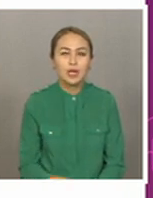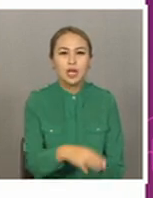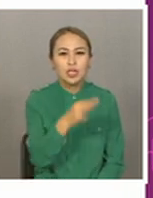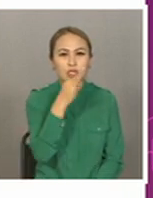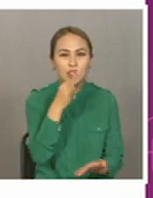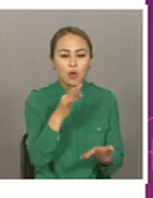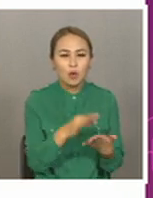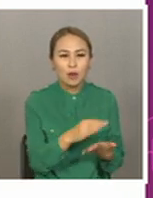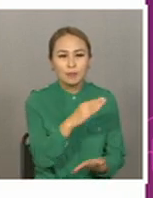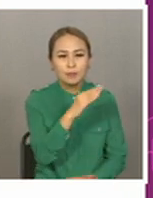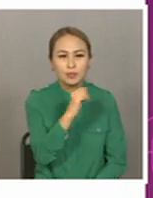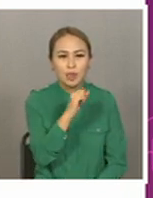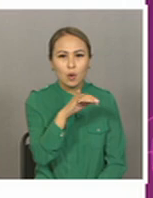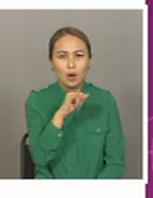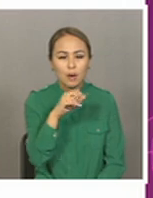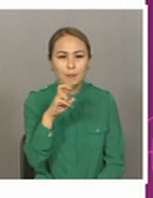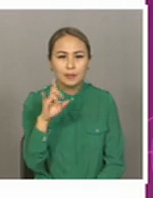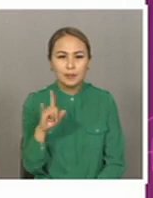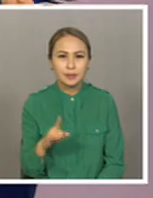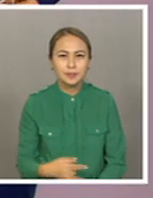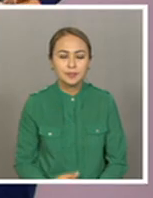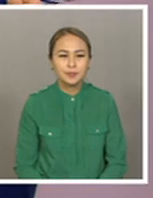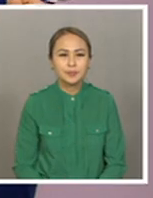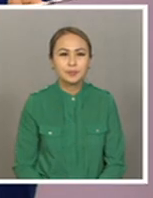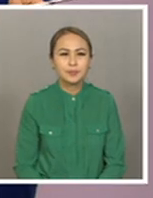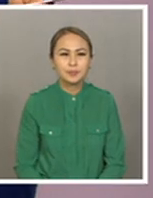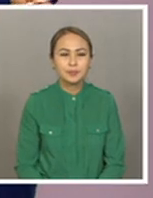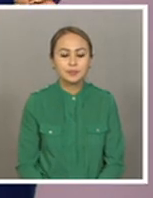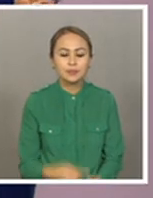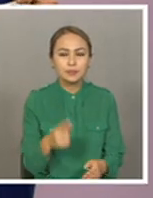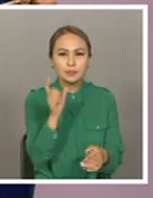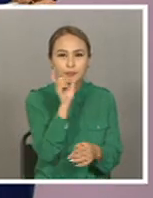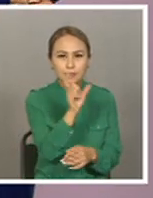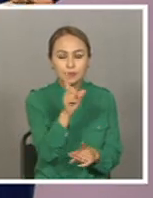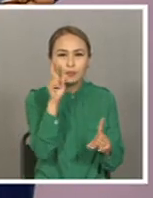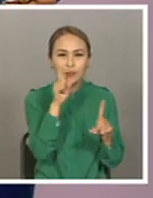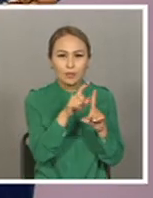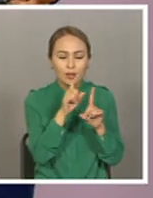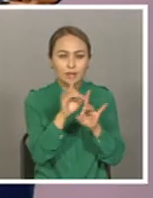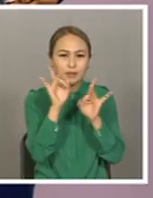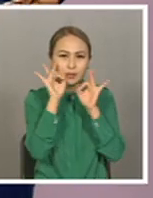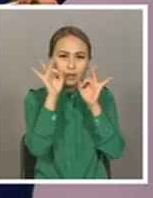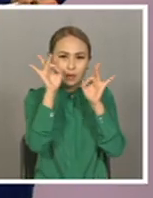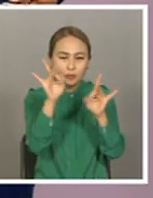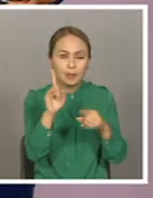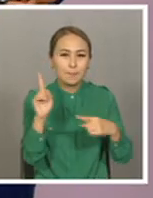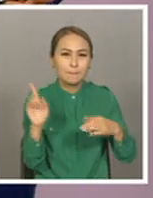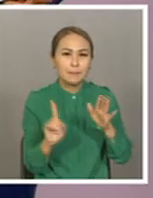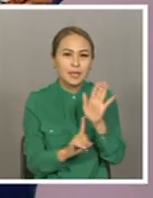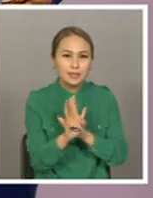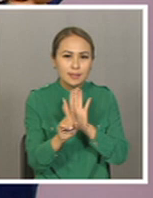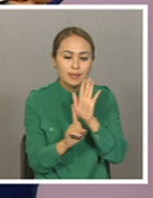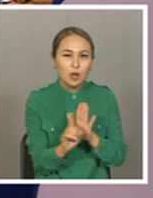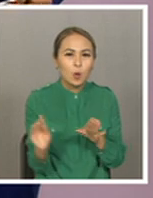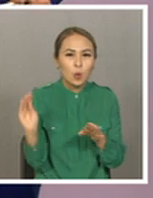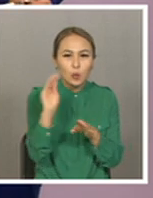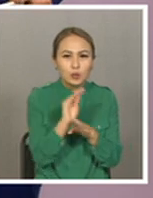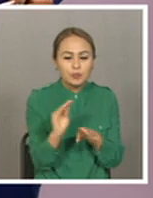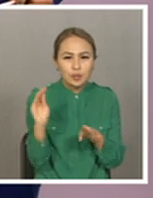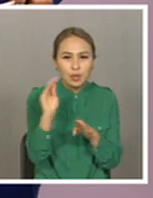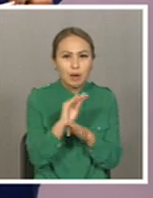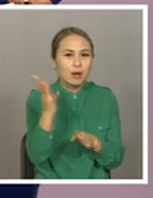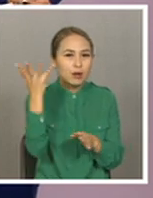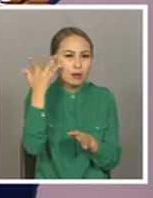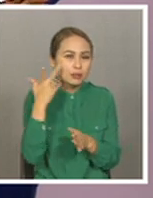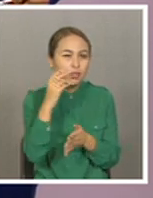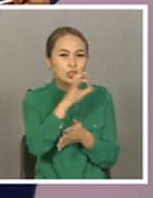жауап, жауабы. Түбір сөздерге дауысты дыбыстан басталған қосымшалар жалғанған